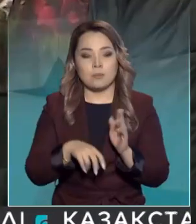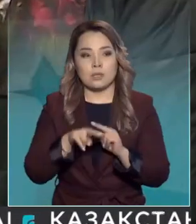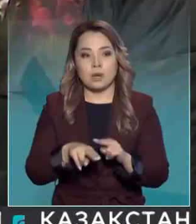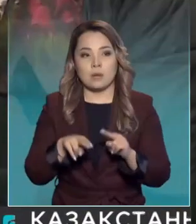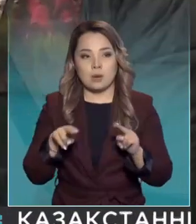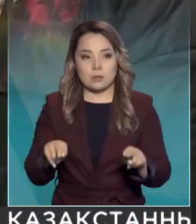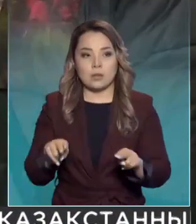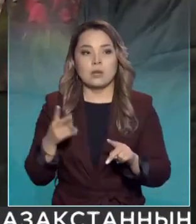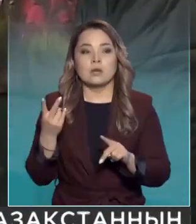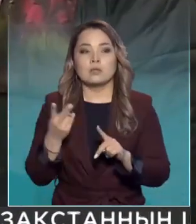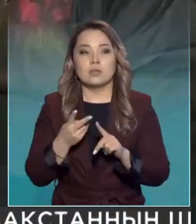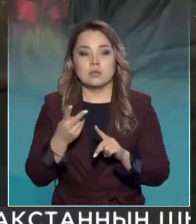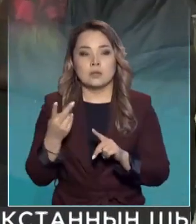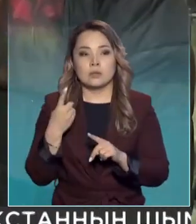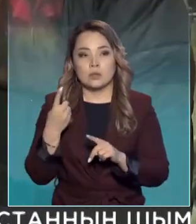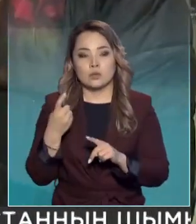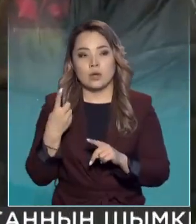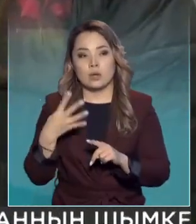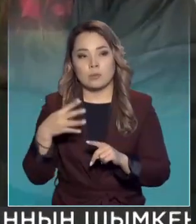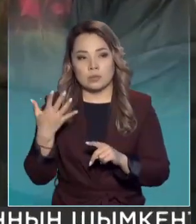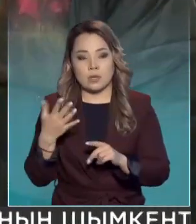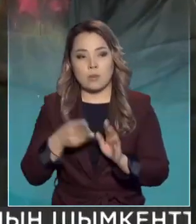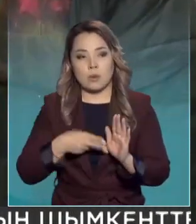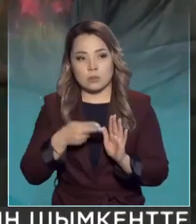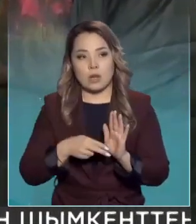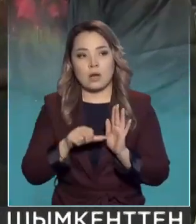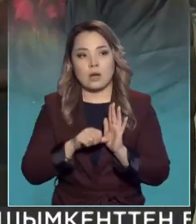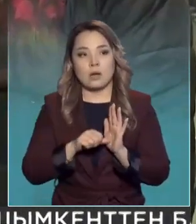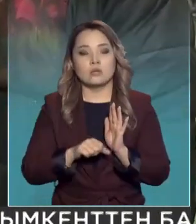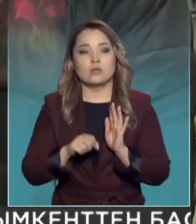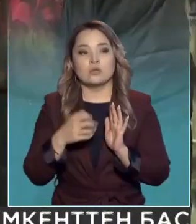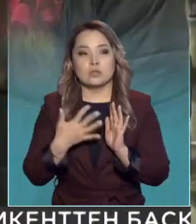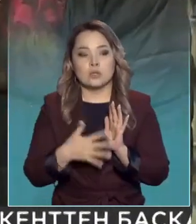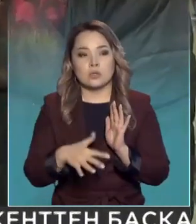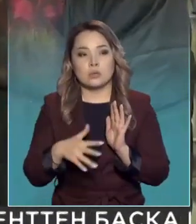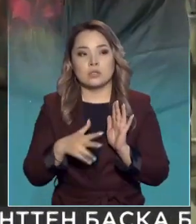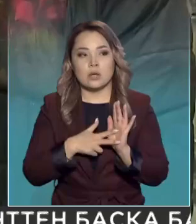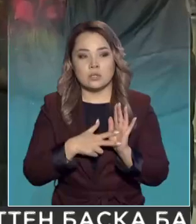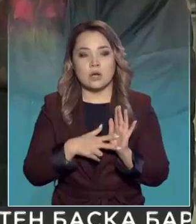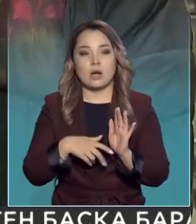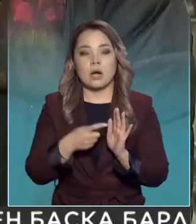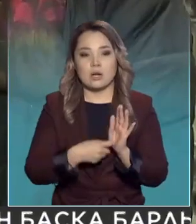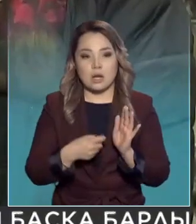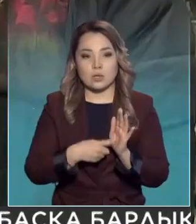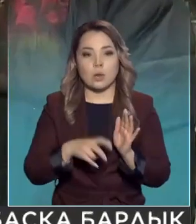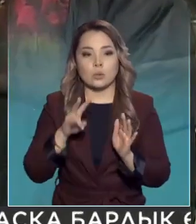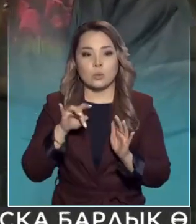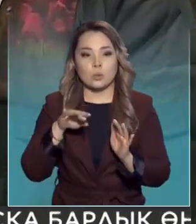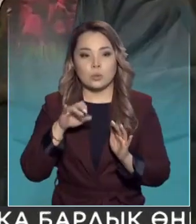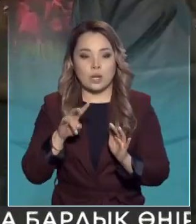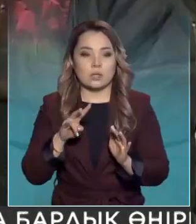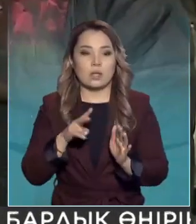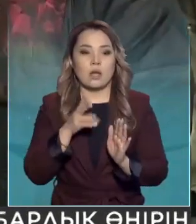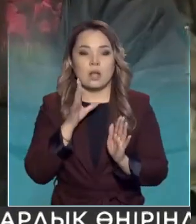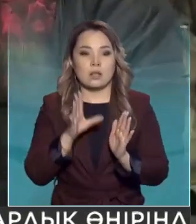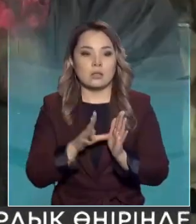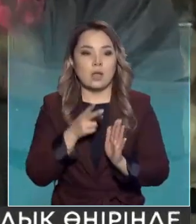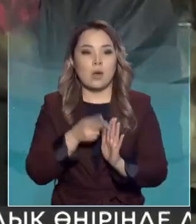Петропавл бағытында 145-ші пойыз, екіншісі 6857-ші Қарағанды Нұрсұлтан бағытындағы қаламандық